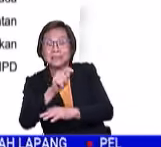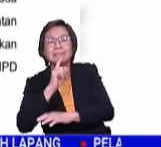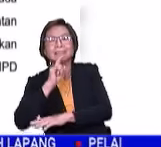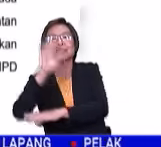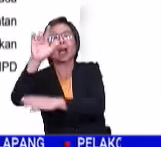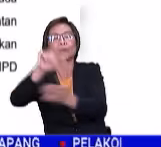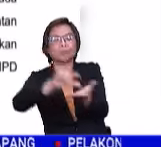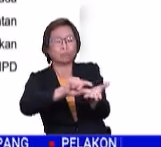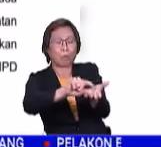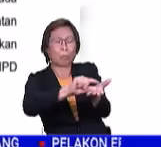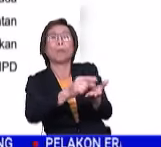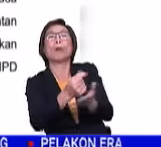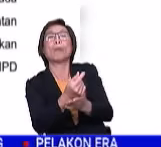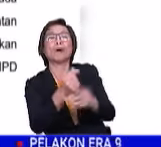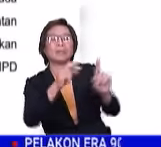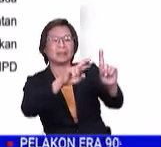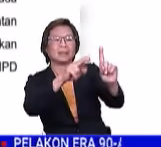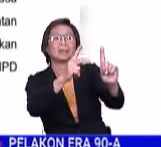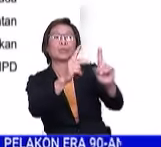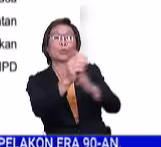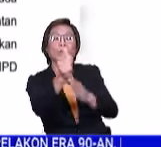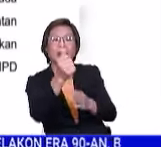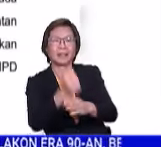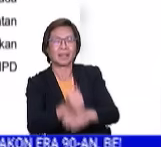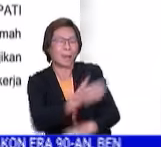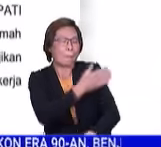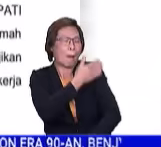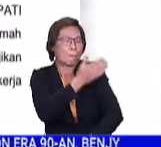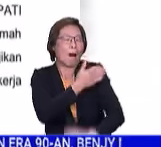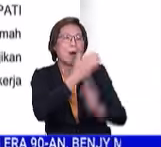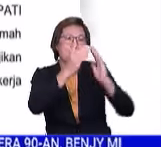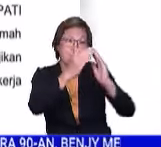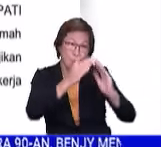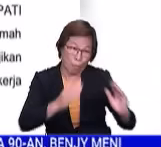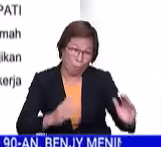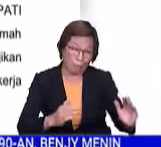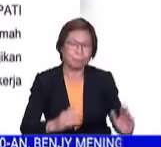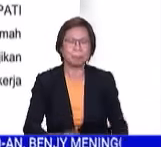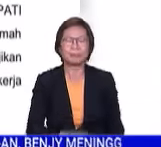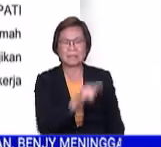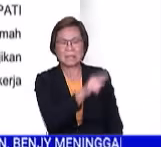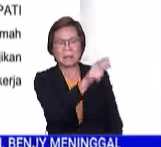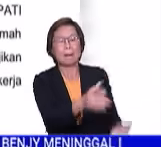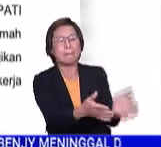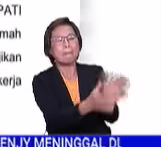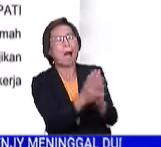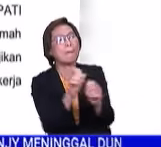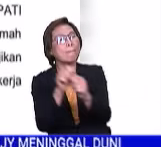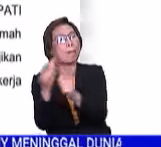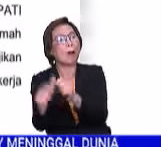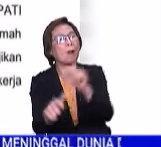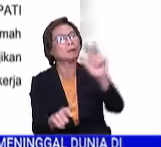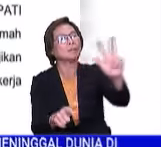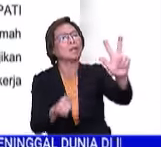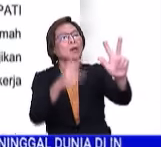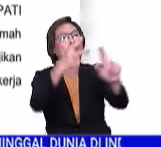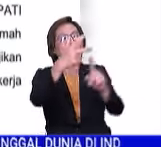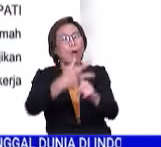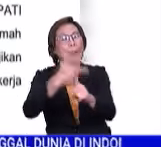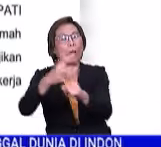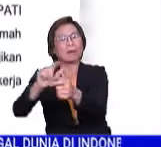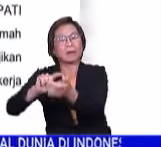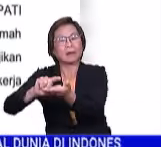menjanjikan gaji sebanyak RM1,000 sebagai pembantu rumah. Mangsa turut diminta membayar sebanyak 3 bulan